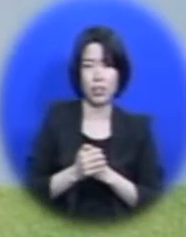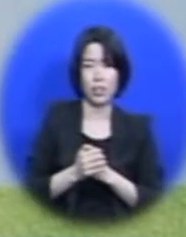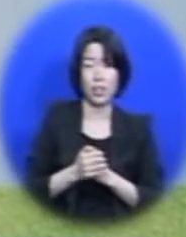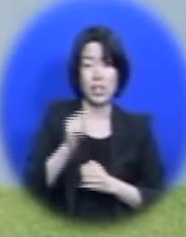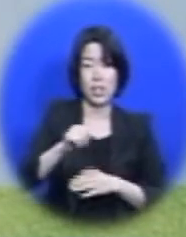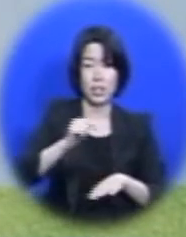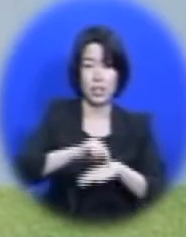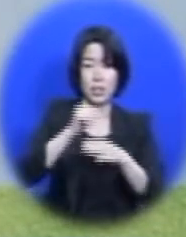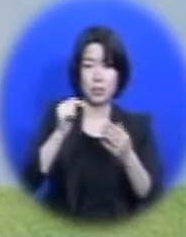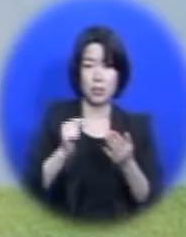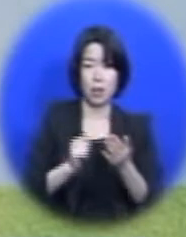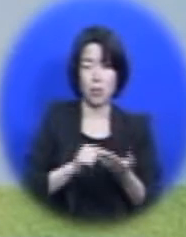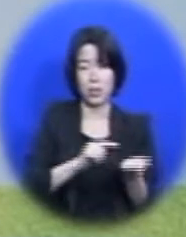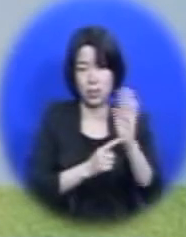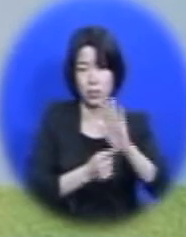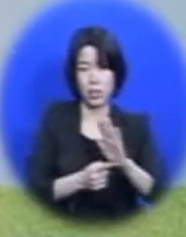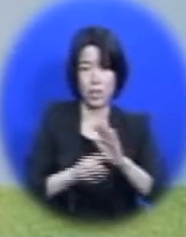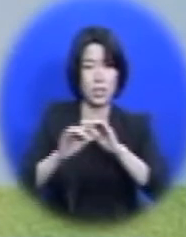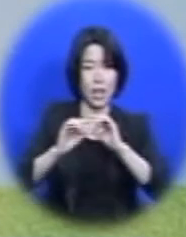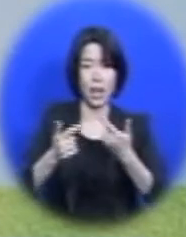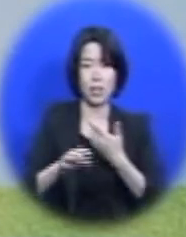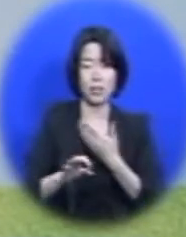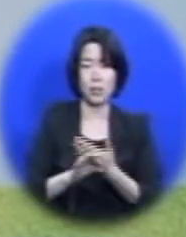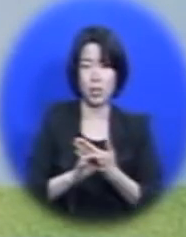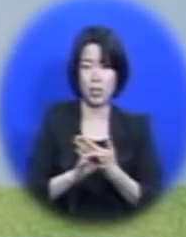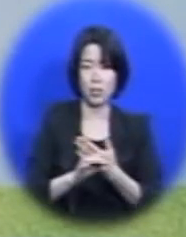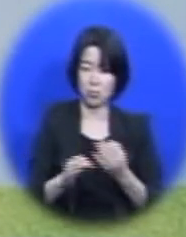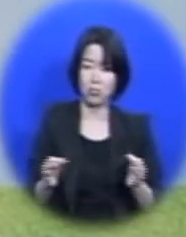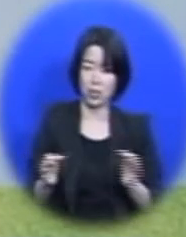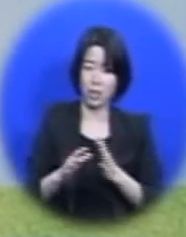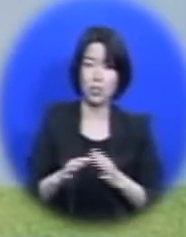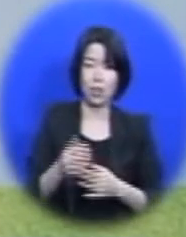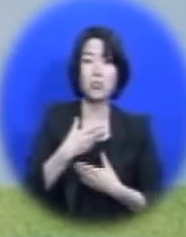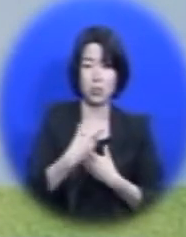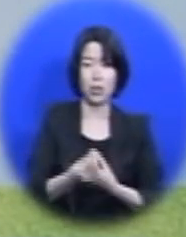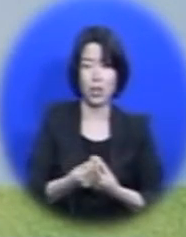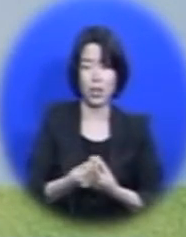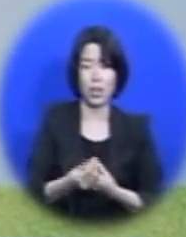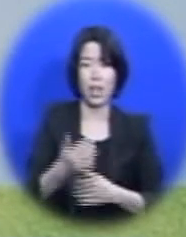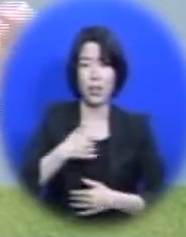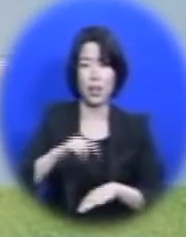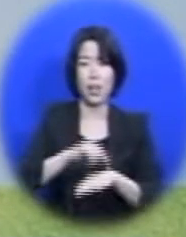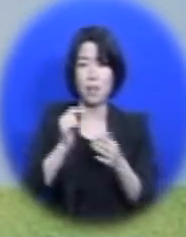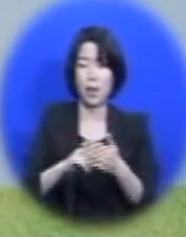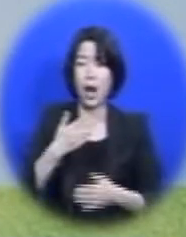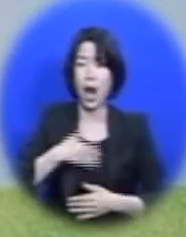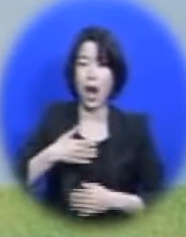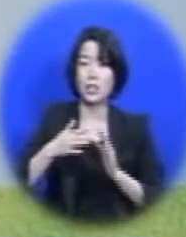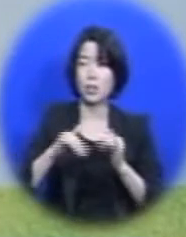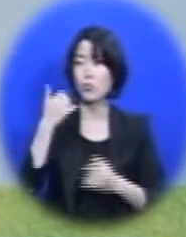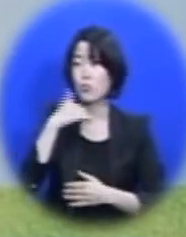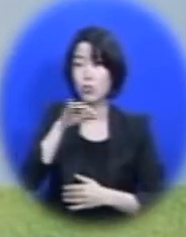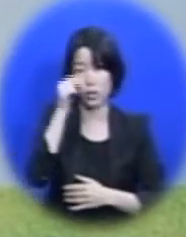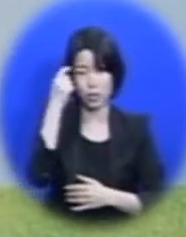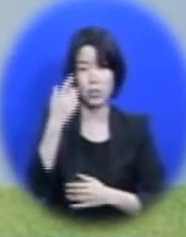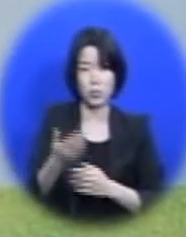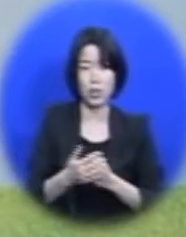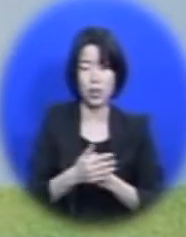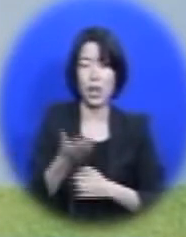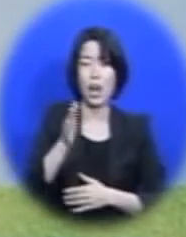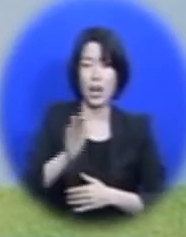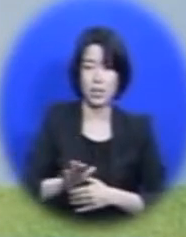그 마음을 드러내지 않으면 당장은 편안합니다. 내 마음을 알 사람이 누가 있겠어요?